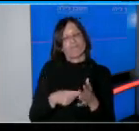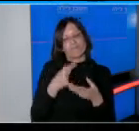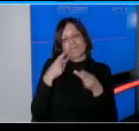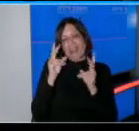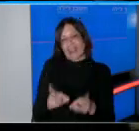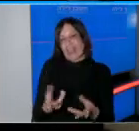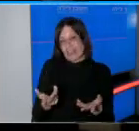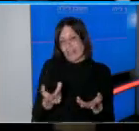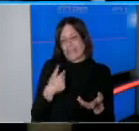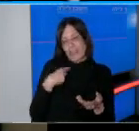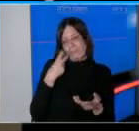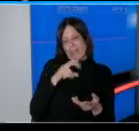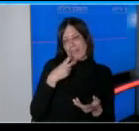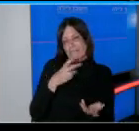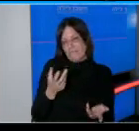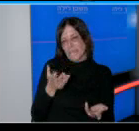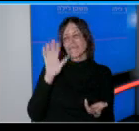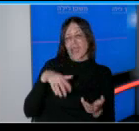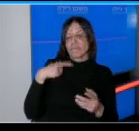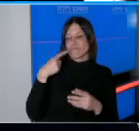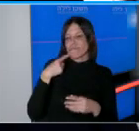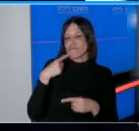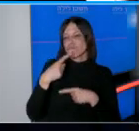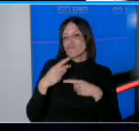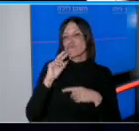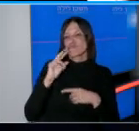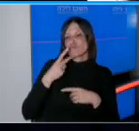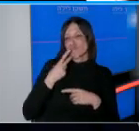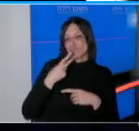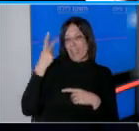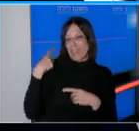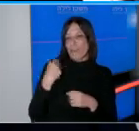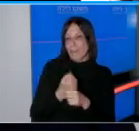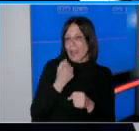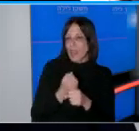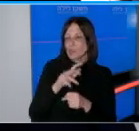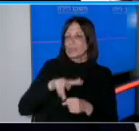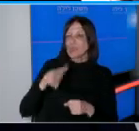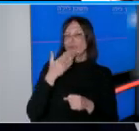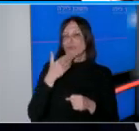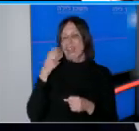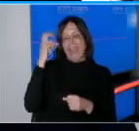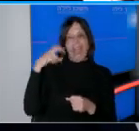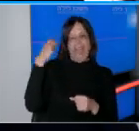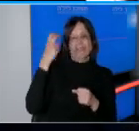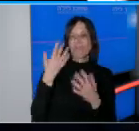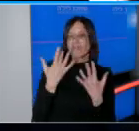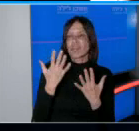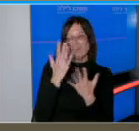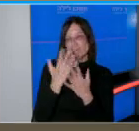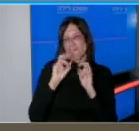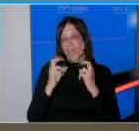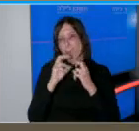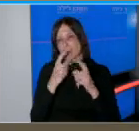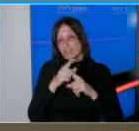דעתי. ואני מעדיף, גם במשך שנתיים שאנחנו פעלנו כציבור יהודי ערבי בכל מיני פורומים, שתקום סוף